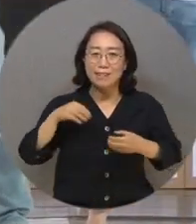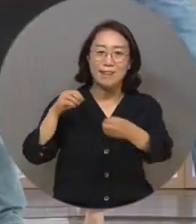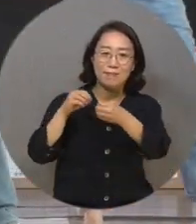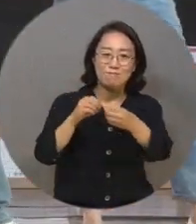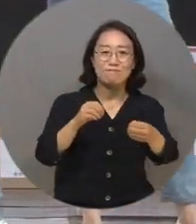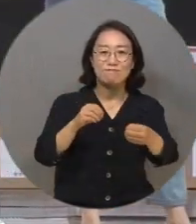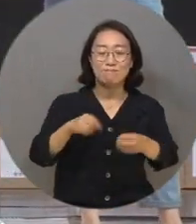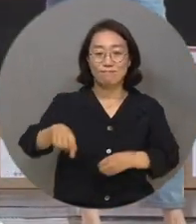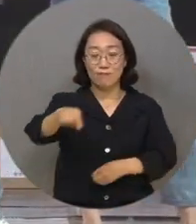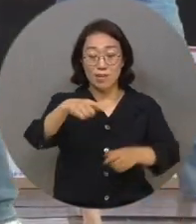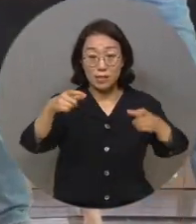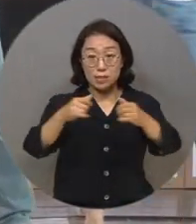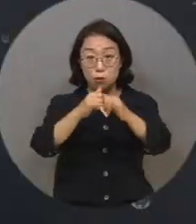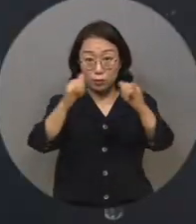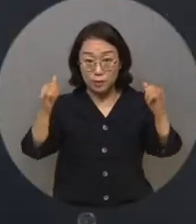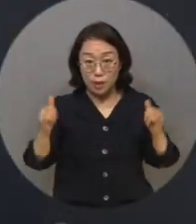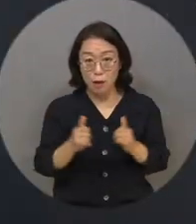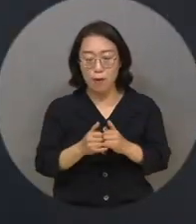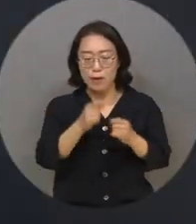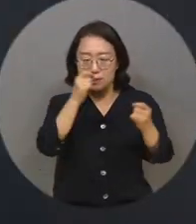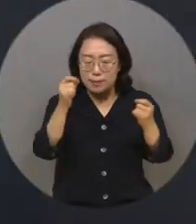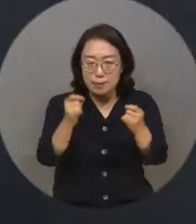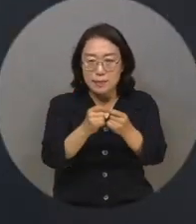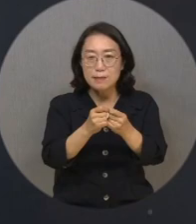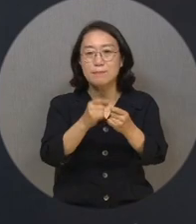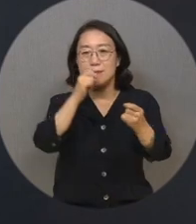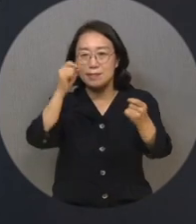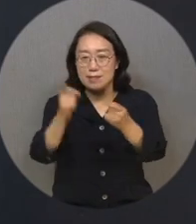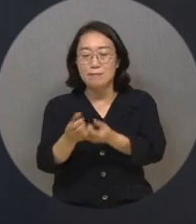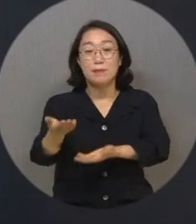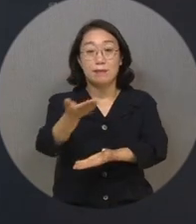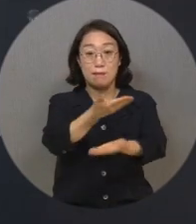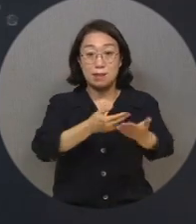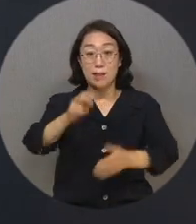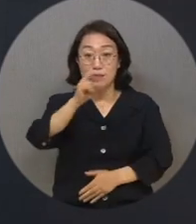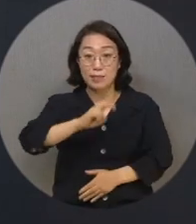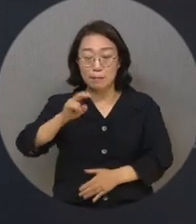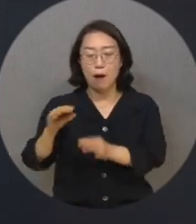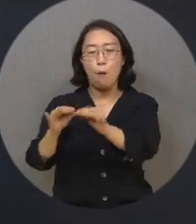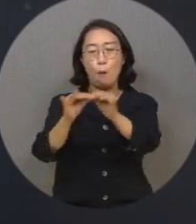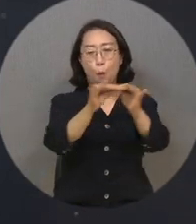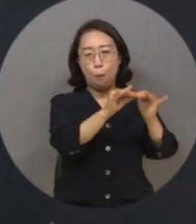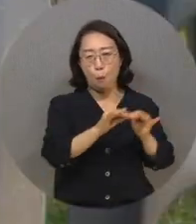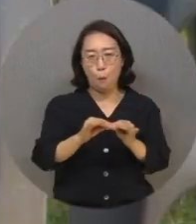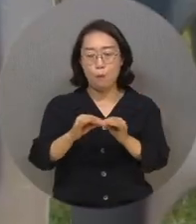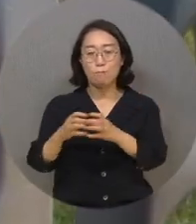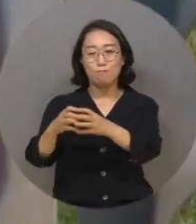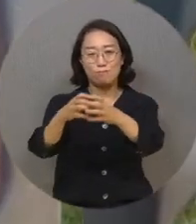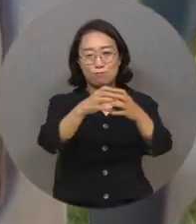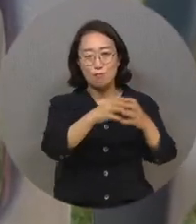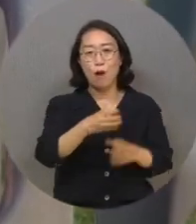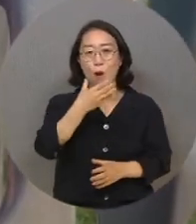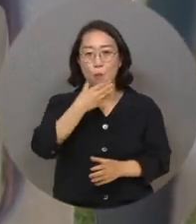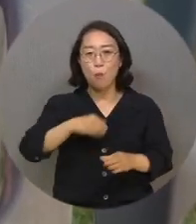이를 통하여 지역사회 시민들 간의 정을 나누고 음악을 통하여 하나로 화합해 새로운 복지